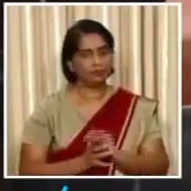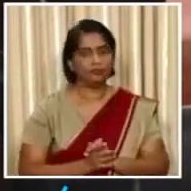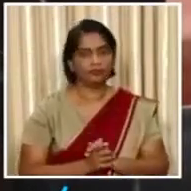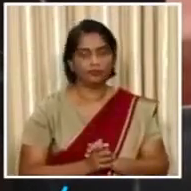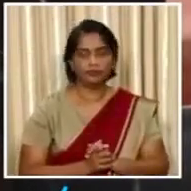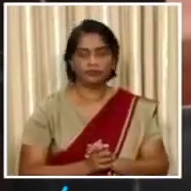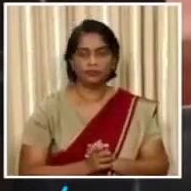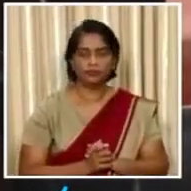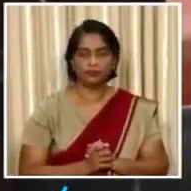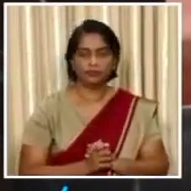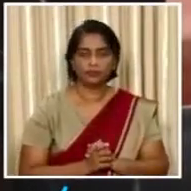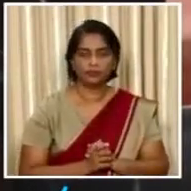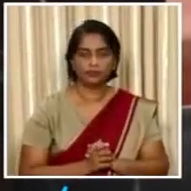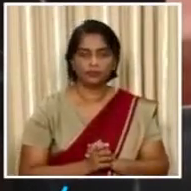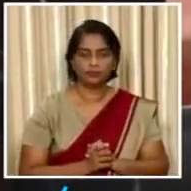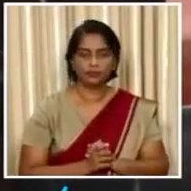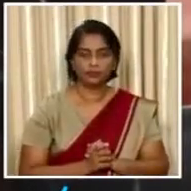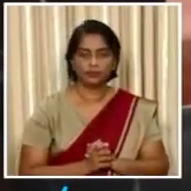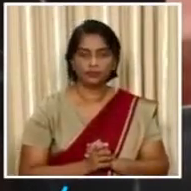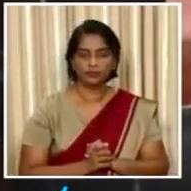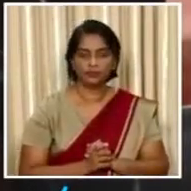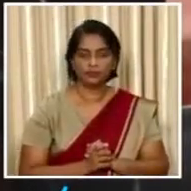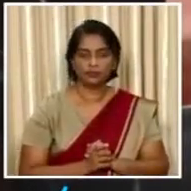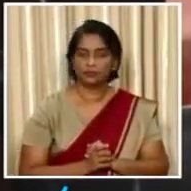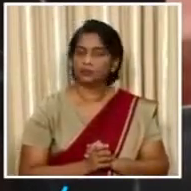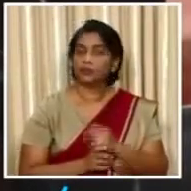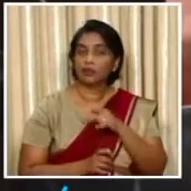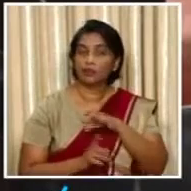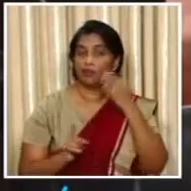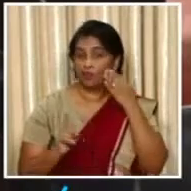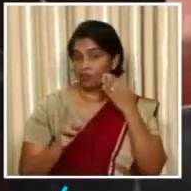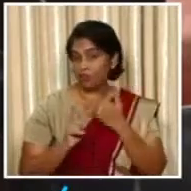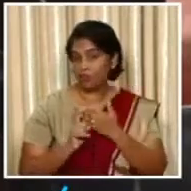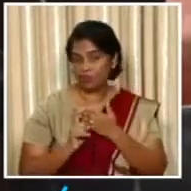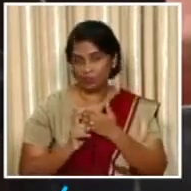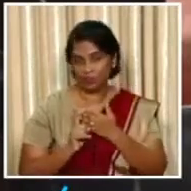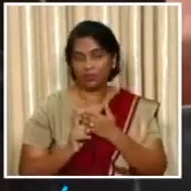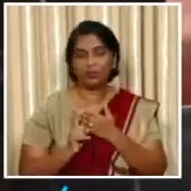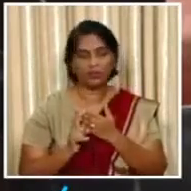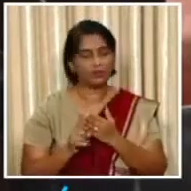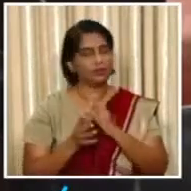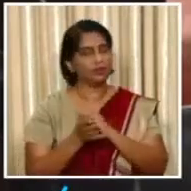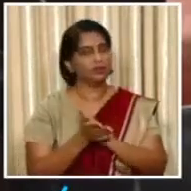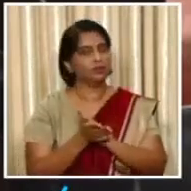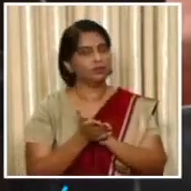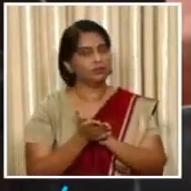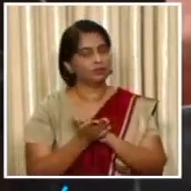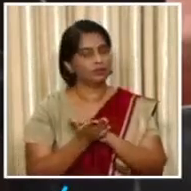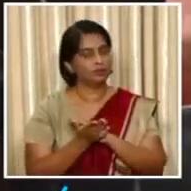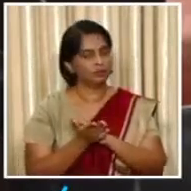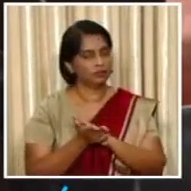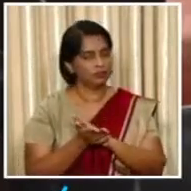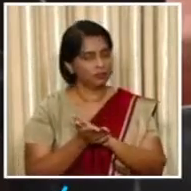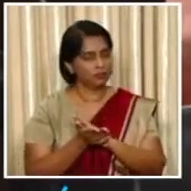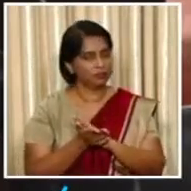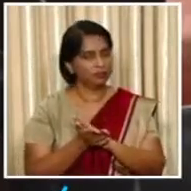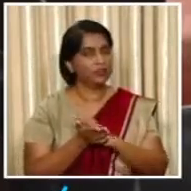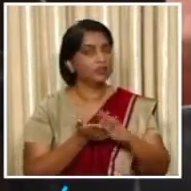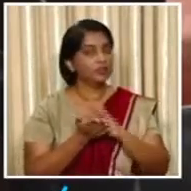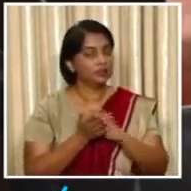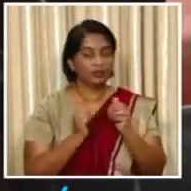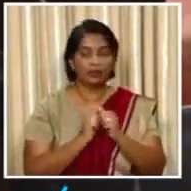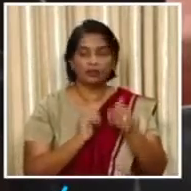19/10/2018 பிரசுரிக்கப்பட்டிருந்தது. இதில் சேவை நிபந்தனை பின்வருமாறு குறிப்பிடப்பட்டுள்ளது. இலங்கை ஜனநாயக சோசியலிச